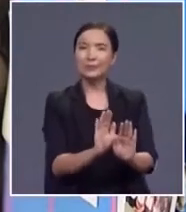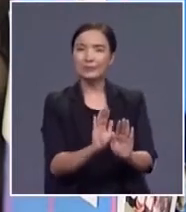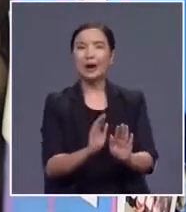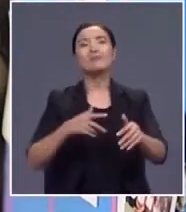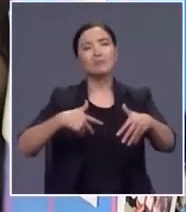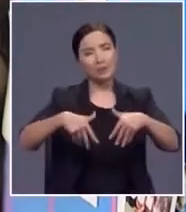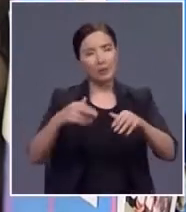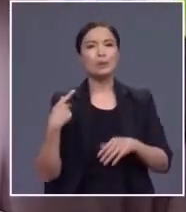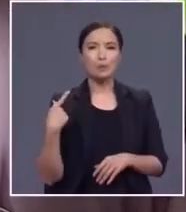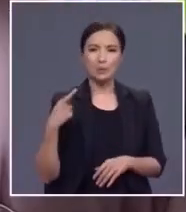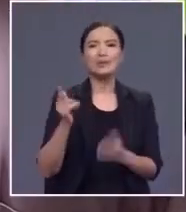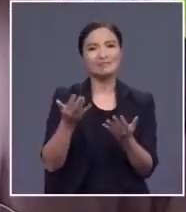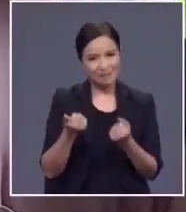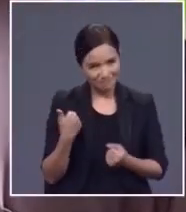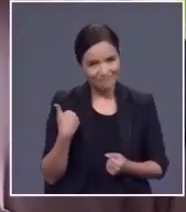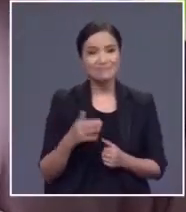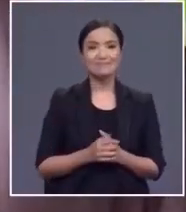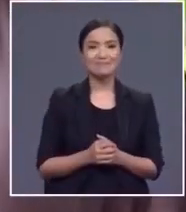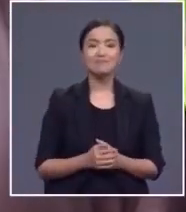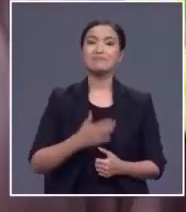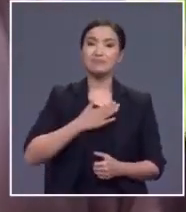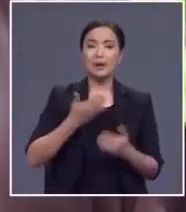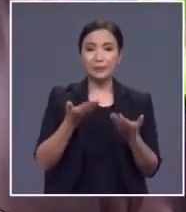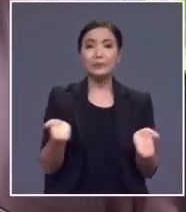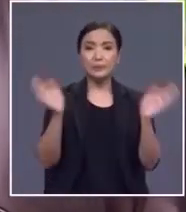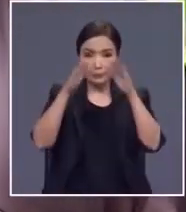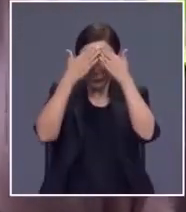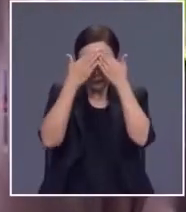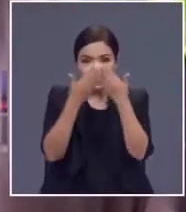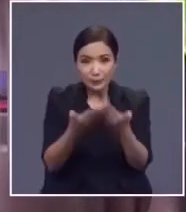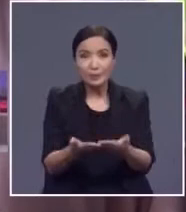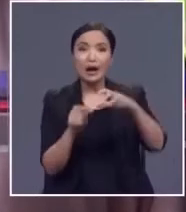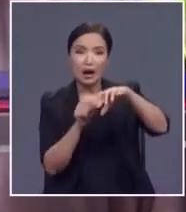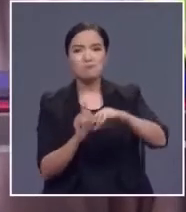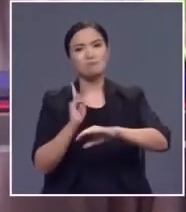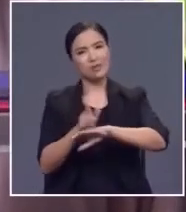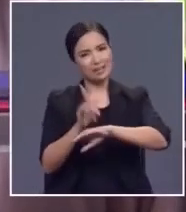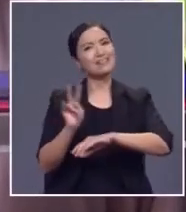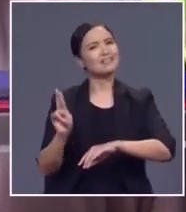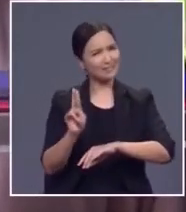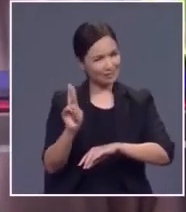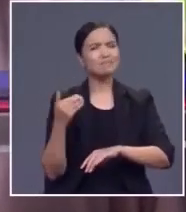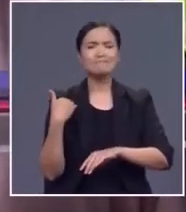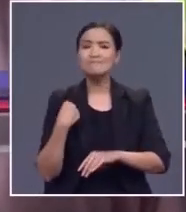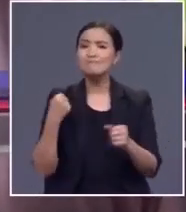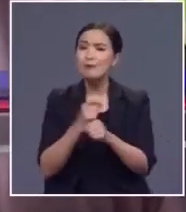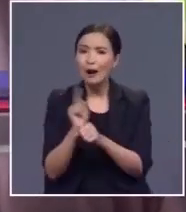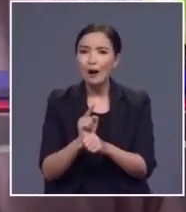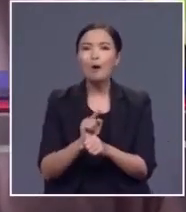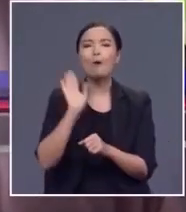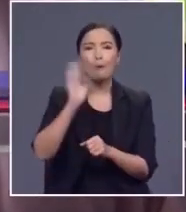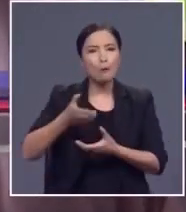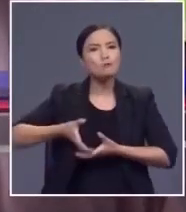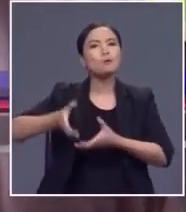ครับ มัสยิดได้ใช้งานในการใช้อินเทอร์เน็ตไปการทบทวนอัลกุรอานการเรียน